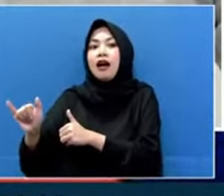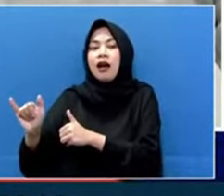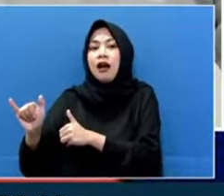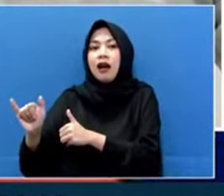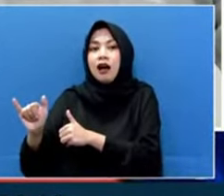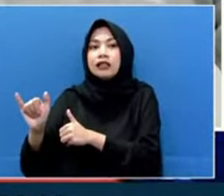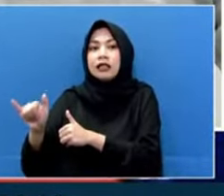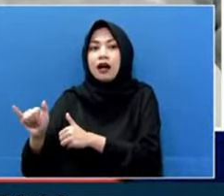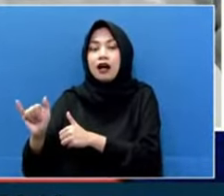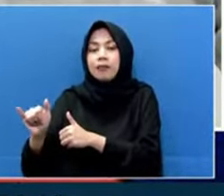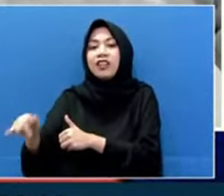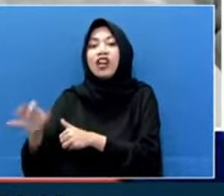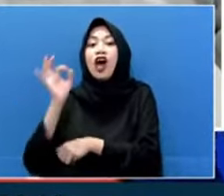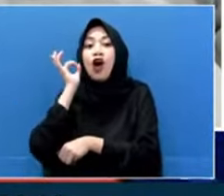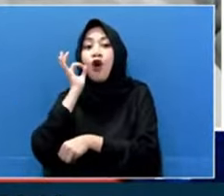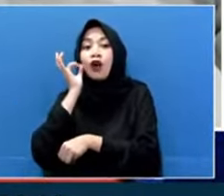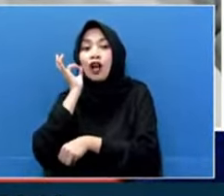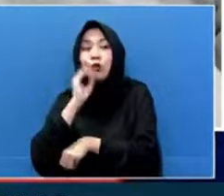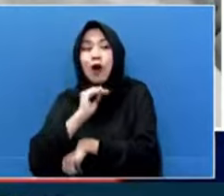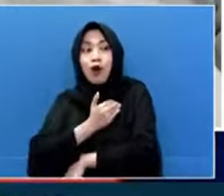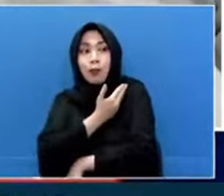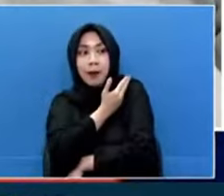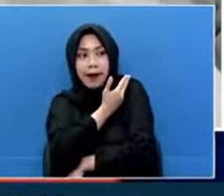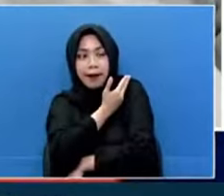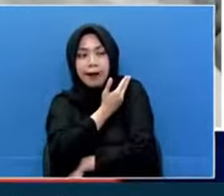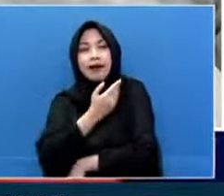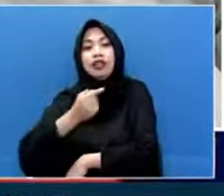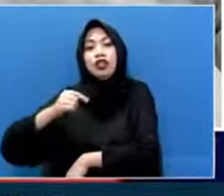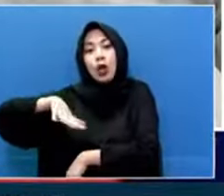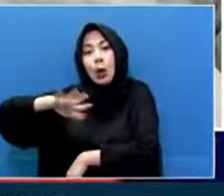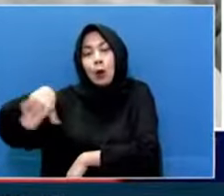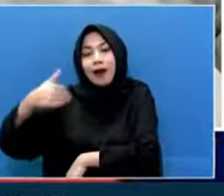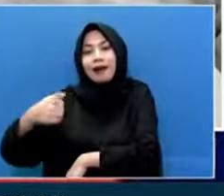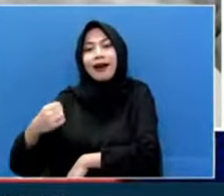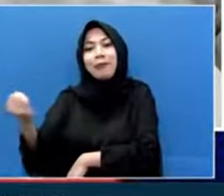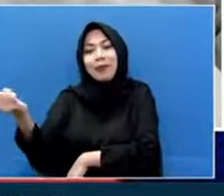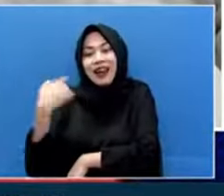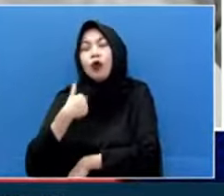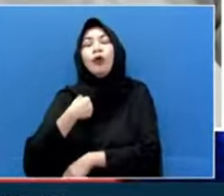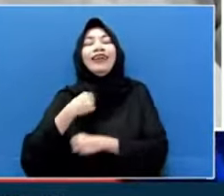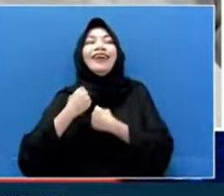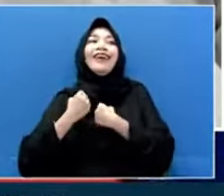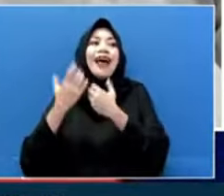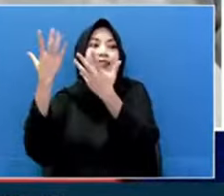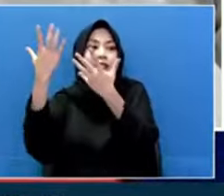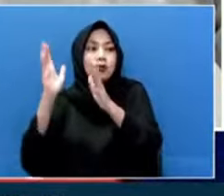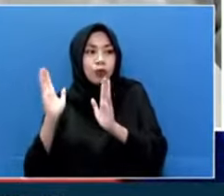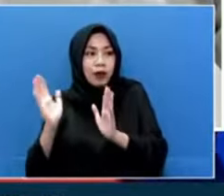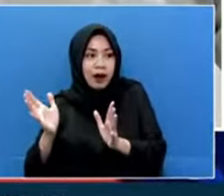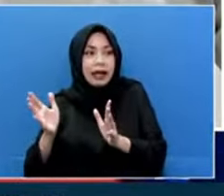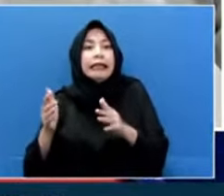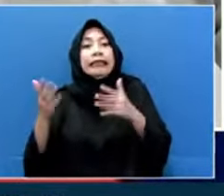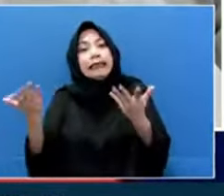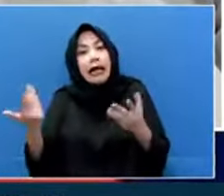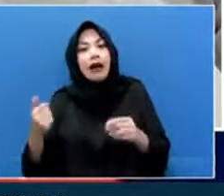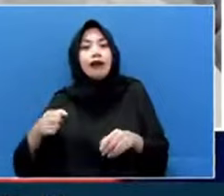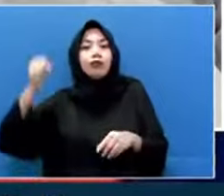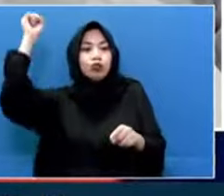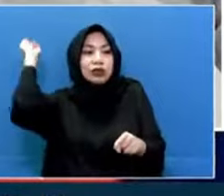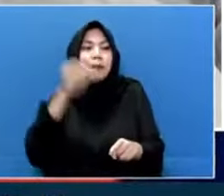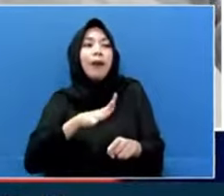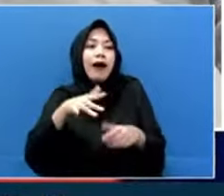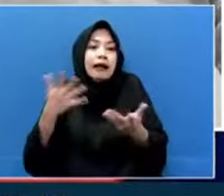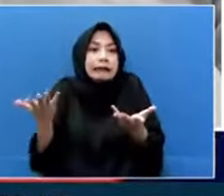dari orang tua kurban sendiri maupun keluarganya memang sudah mengikhlaskan bahwa ini adalah bentuk musibah Atas